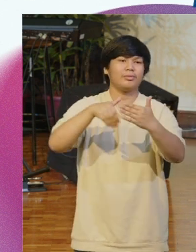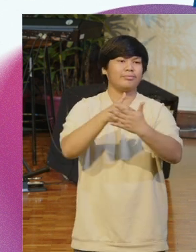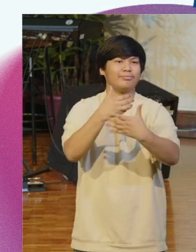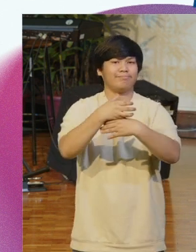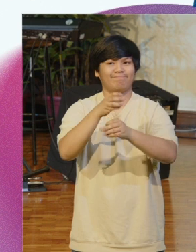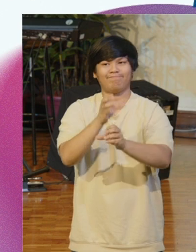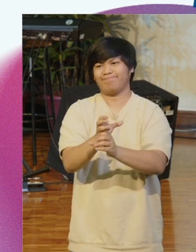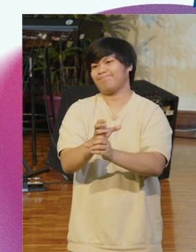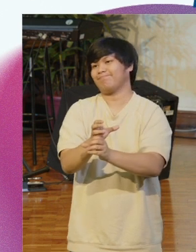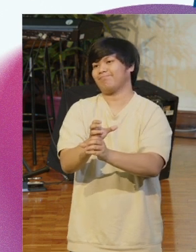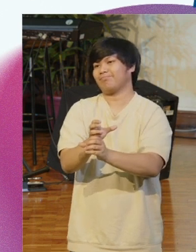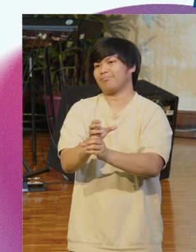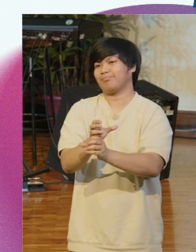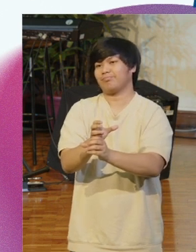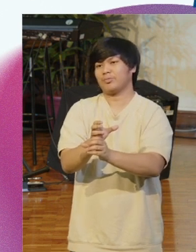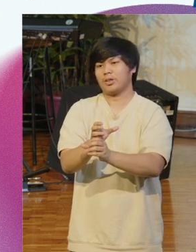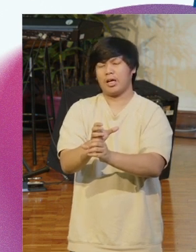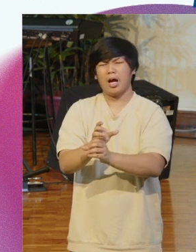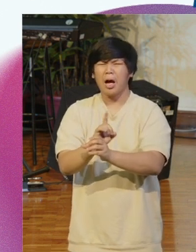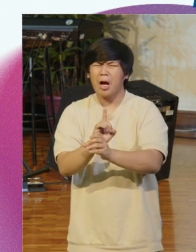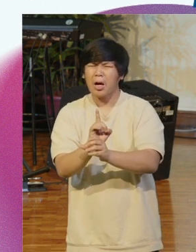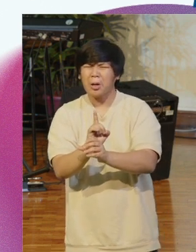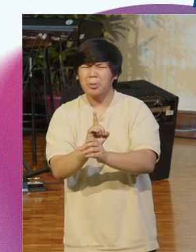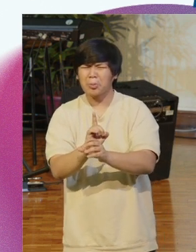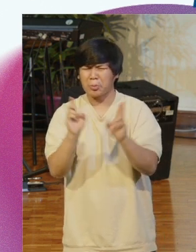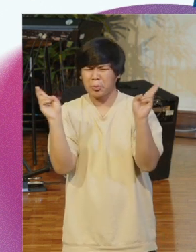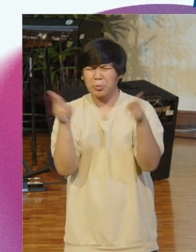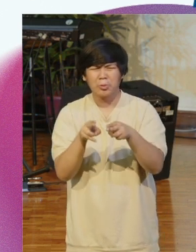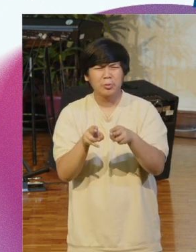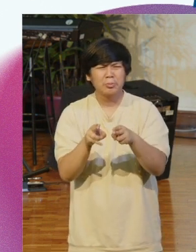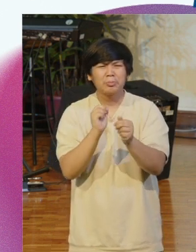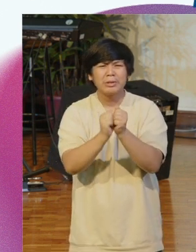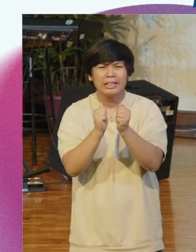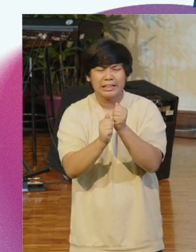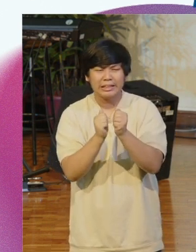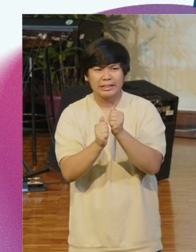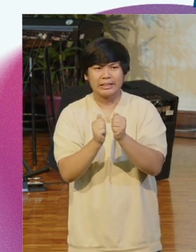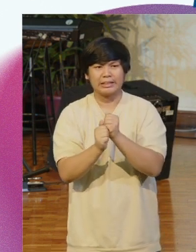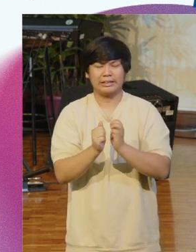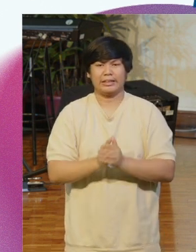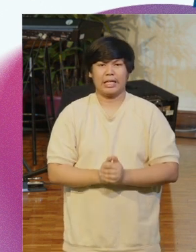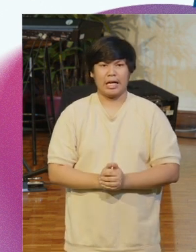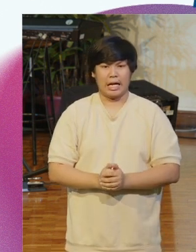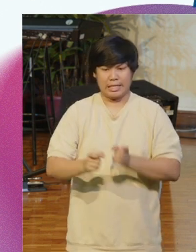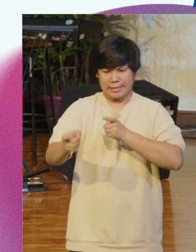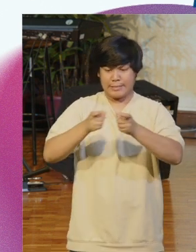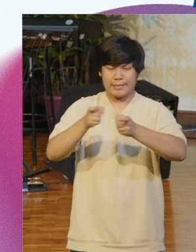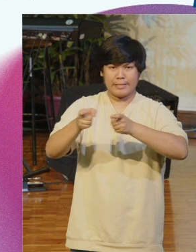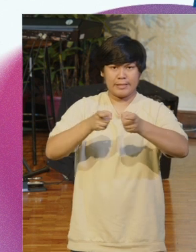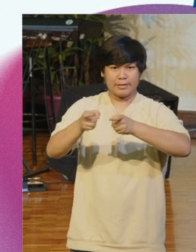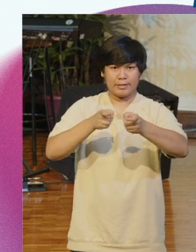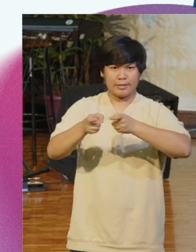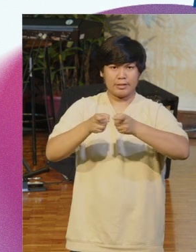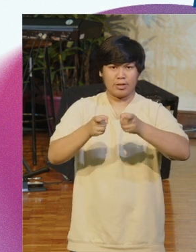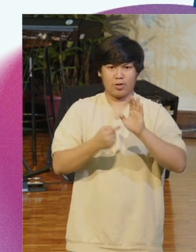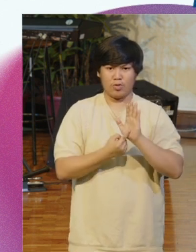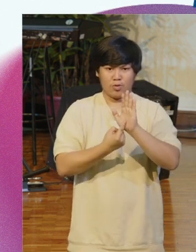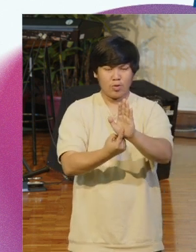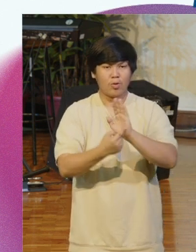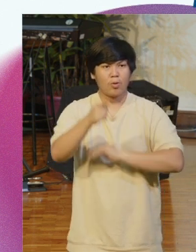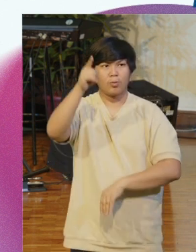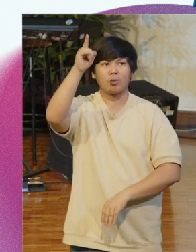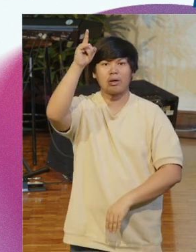His creation. Sa madaling salita, mga kapatid, ang ibig sabihin ng sovereignty ay ang